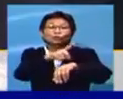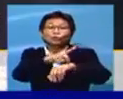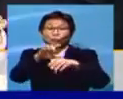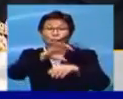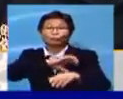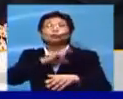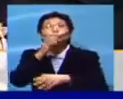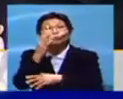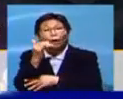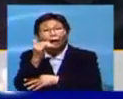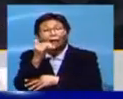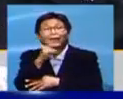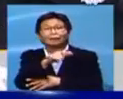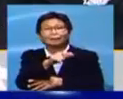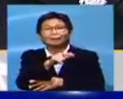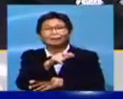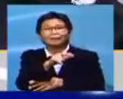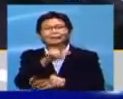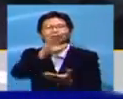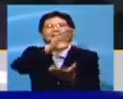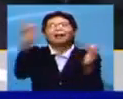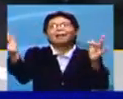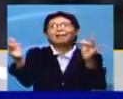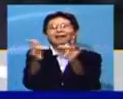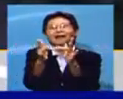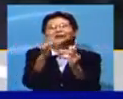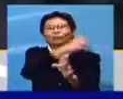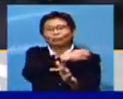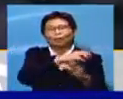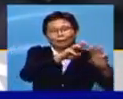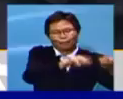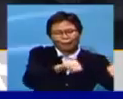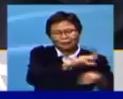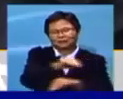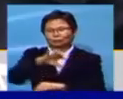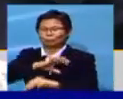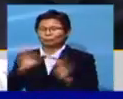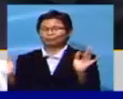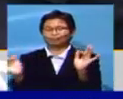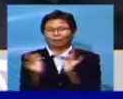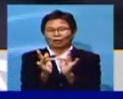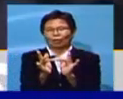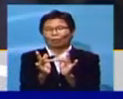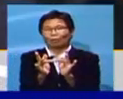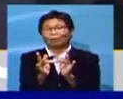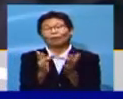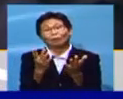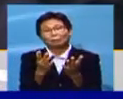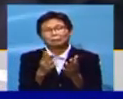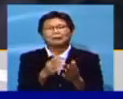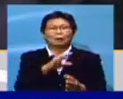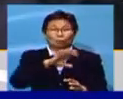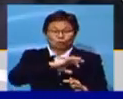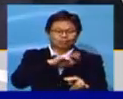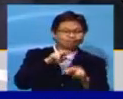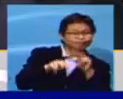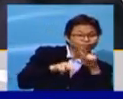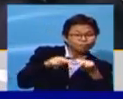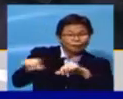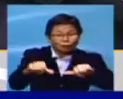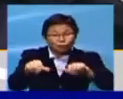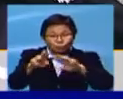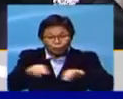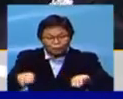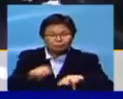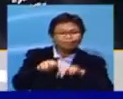dia antara sebagaion officer antara pelajar dan juga polis mereka akan memantau rapi setiap aktiviti-aktiviti pelajar terutama